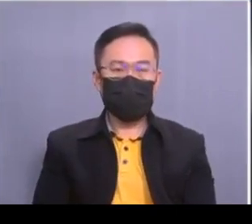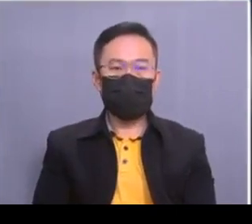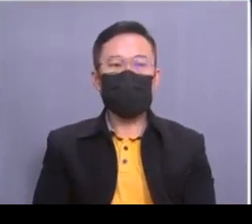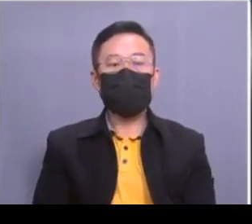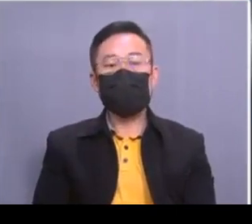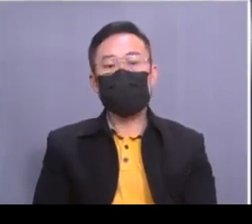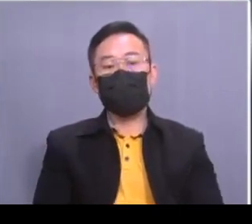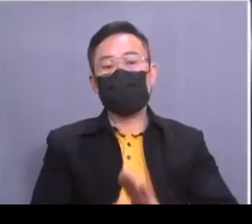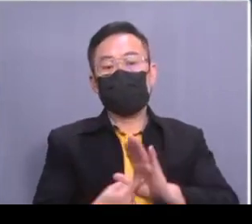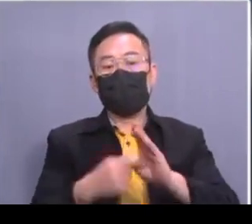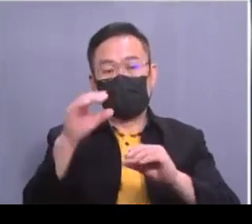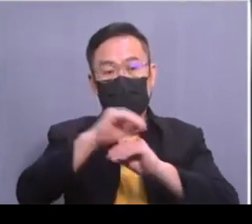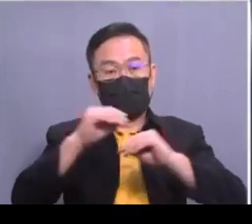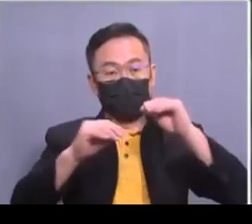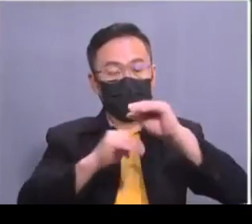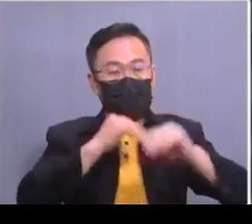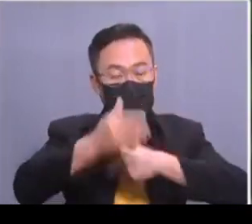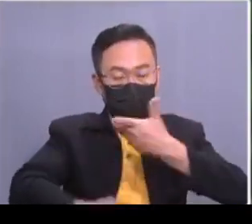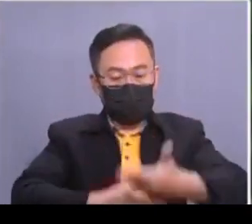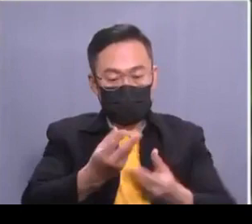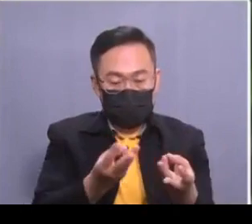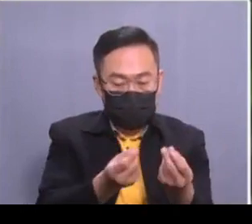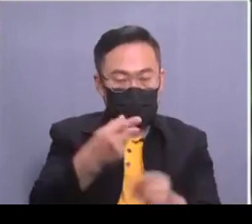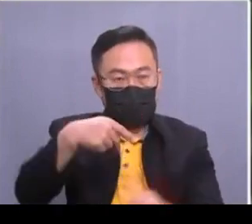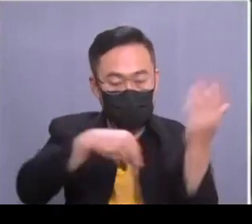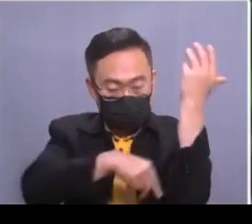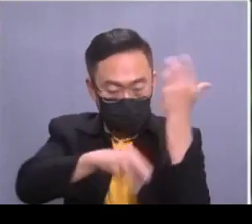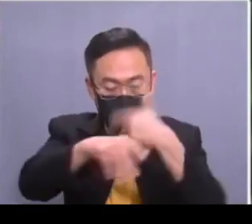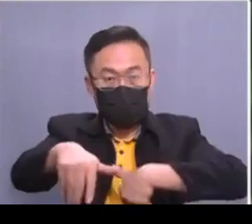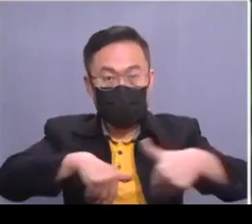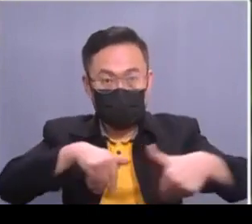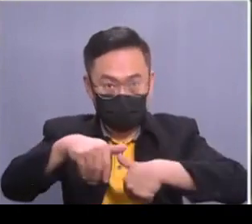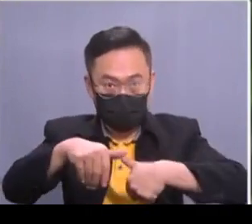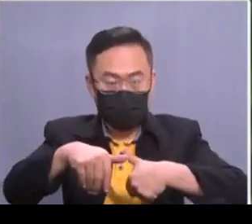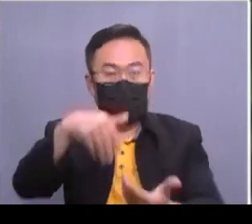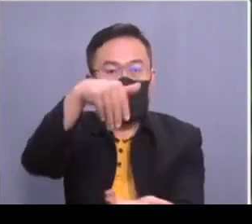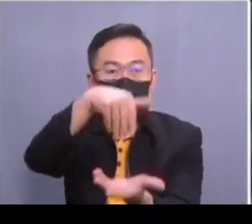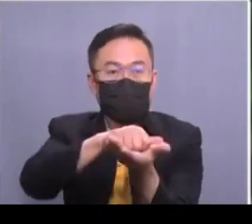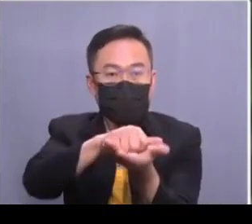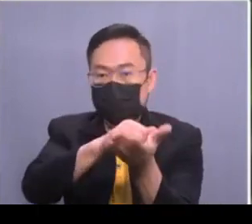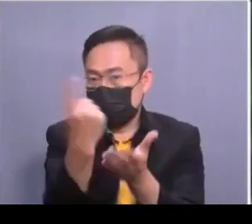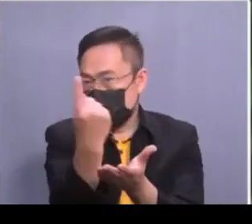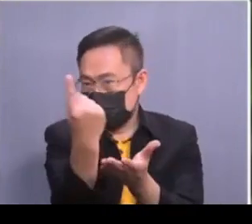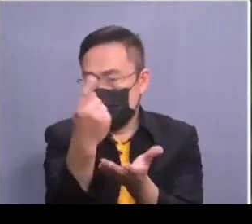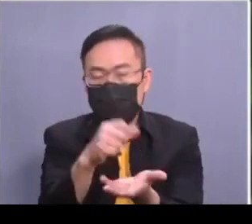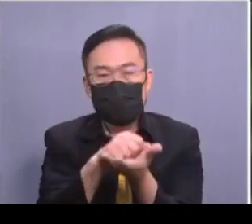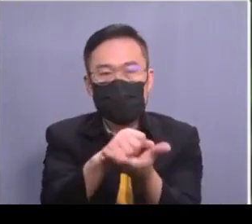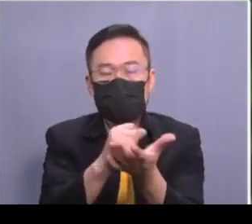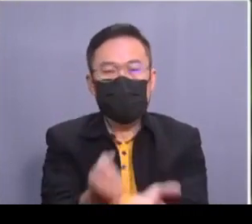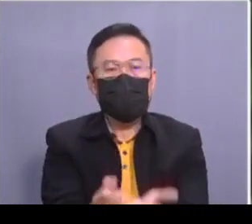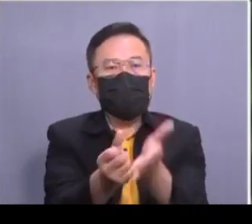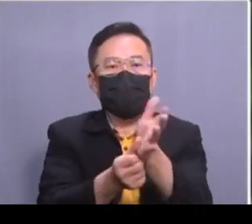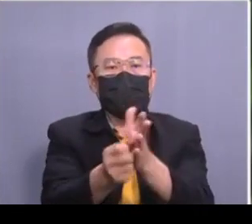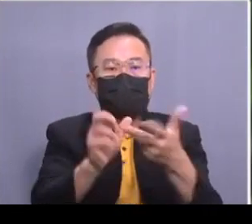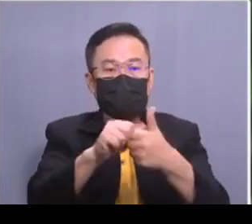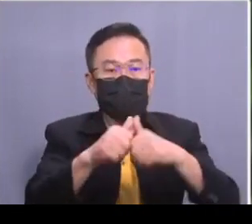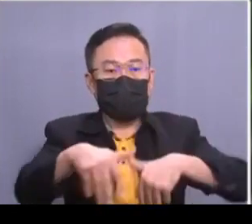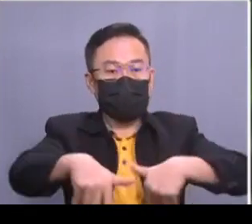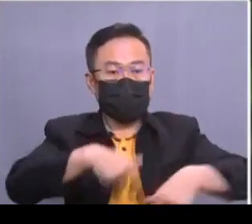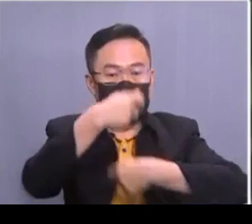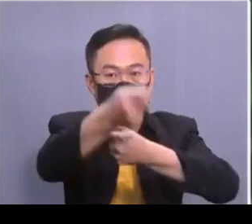้จะเห็นได้ว่าโครงการพัฒนาธุรกิจดินและปุ๋ยเพื่อชุมชนหรือ One Stop Service นะคะสามารถเข้ามาช่วยแก้ปัญหาให้กับเกษตรก